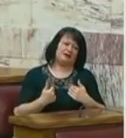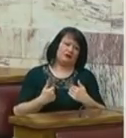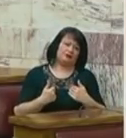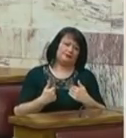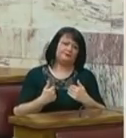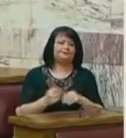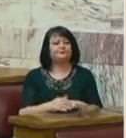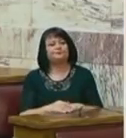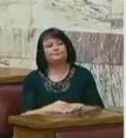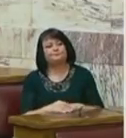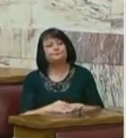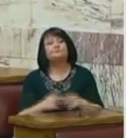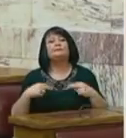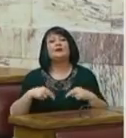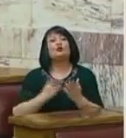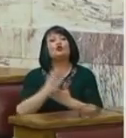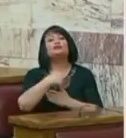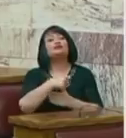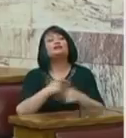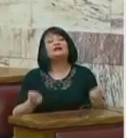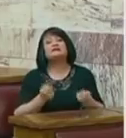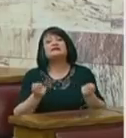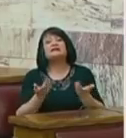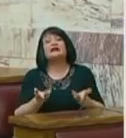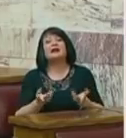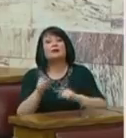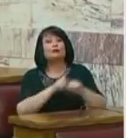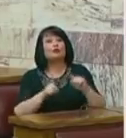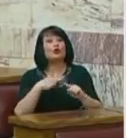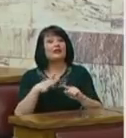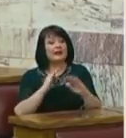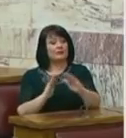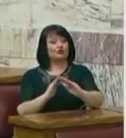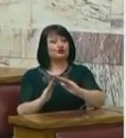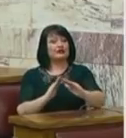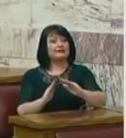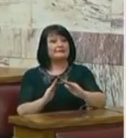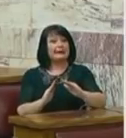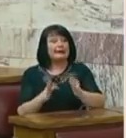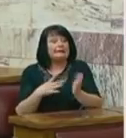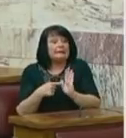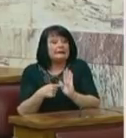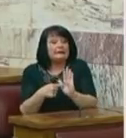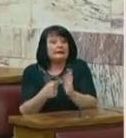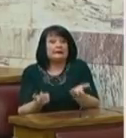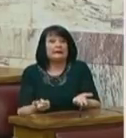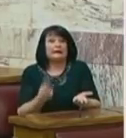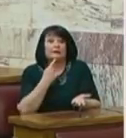Τι κάνει ο Υπουργός Δικαιοσύνης? Ποιον θέλει να προστατεύσει? Τι θέλει να σηματοδοτήσει με αυτή τη δημόσια